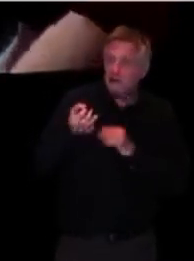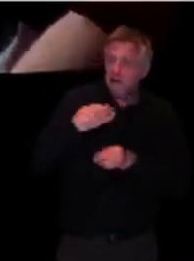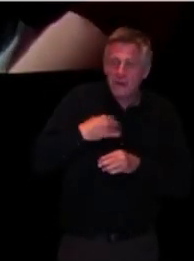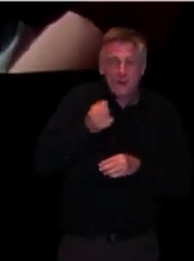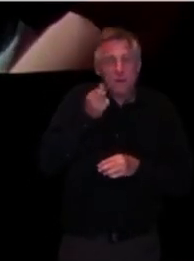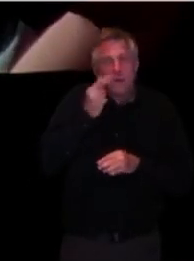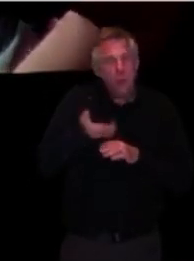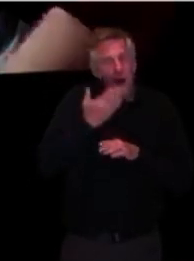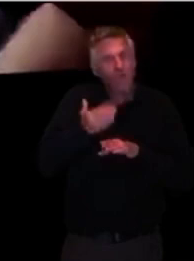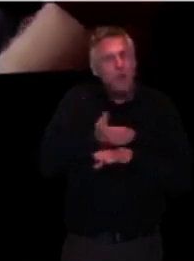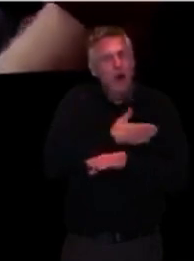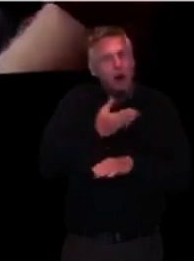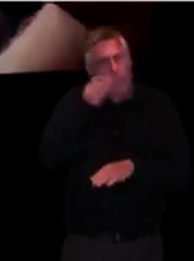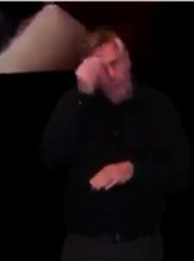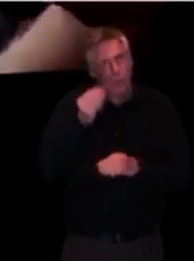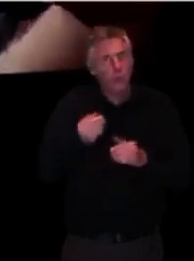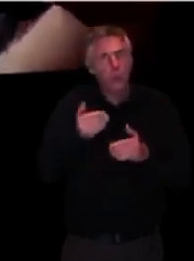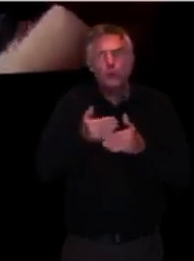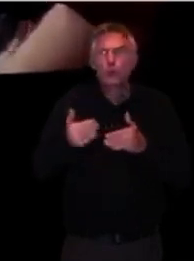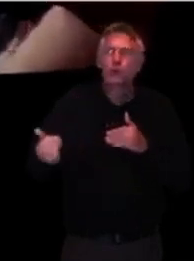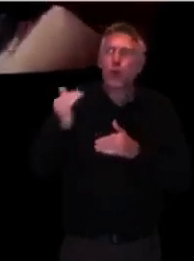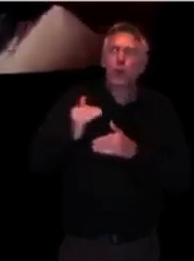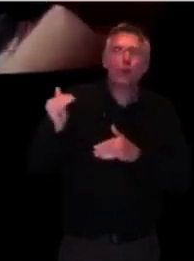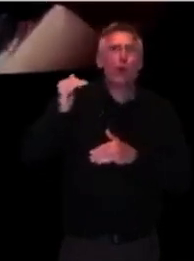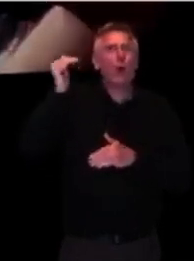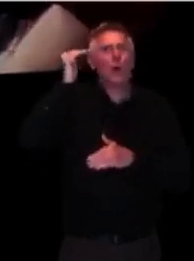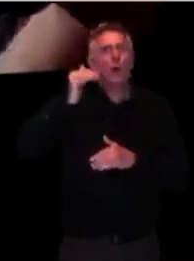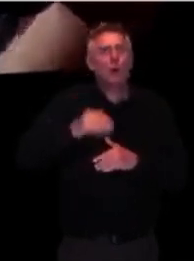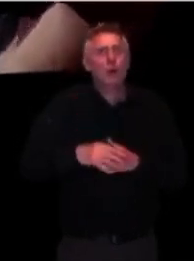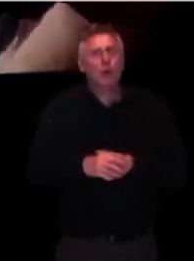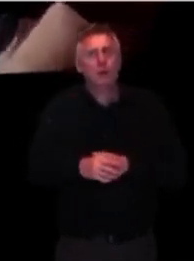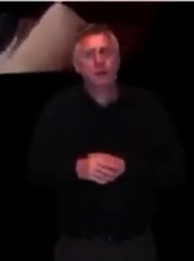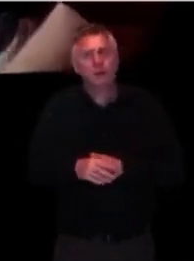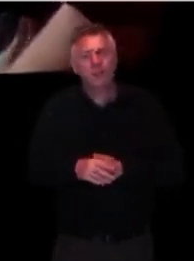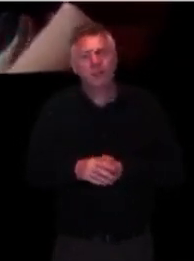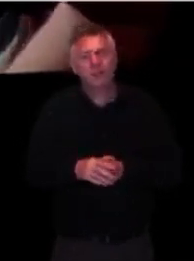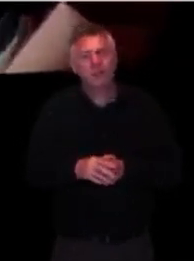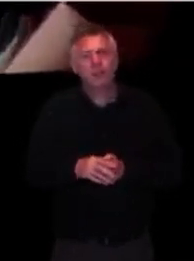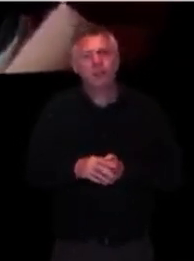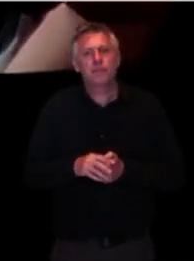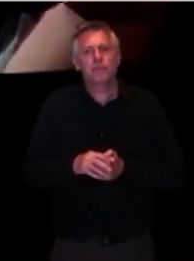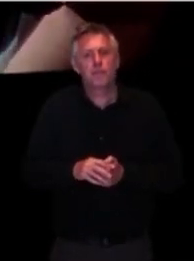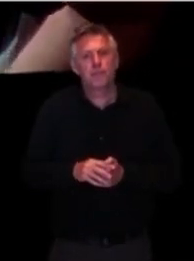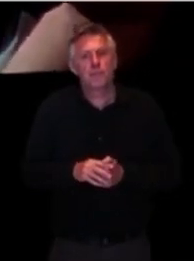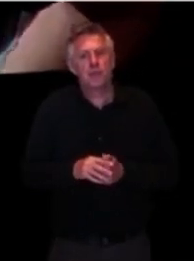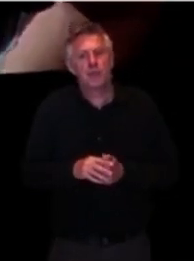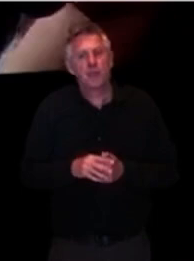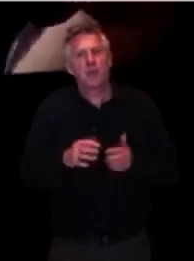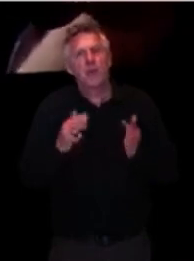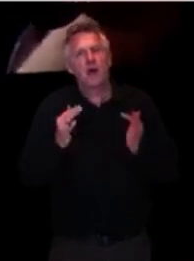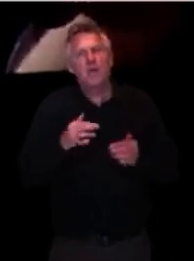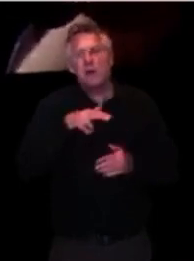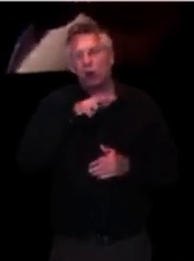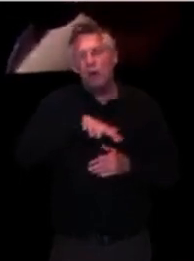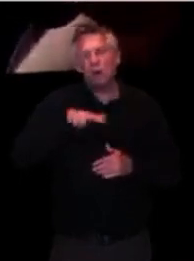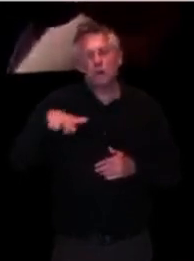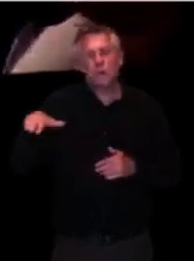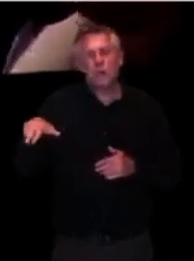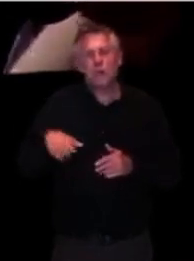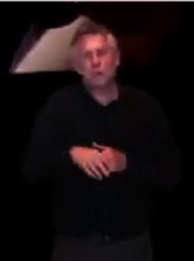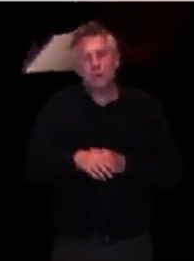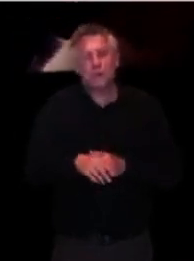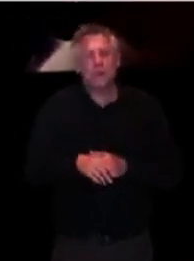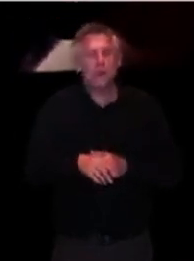dernière chose sur le logement malgré ce qu'il dit